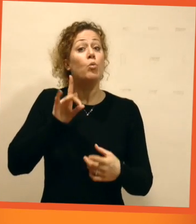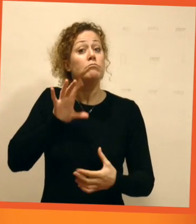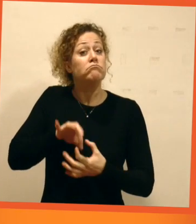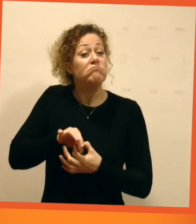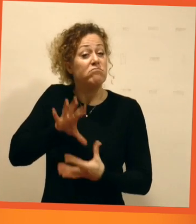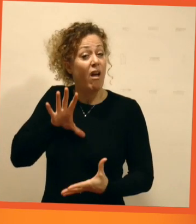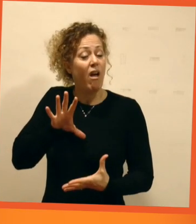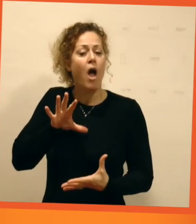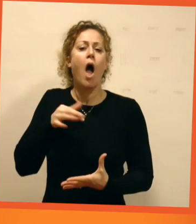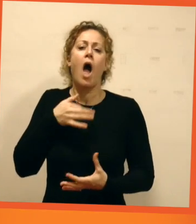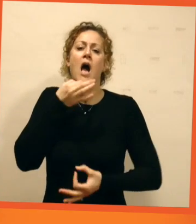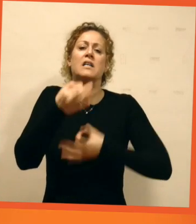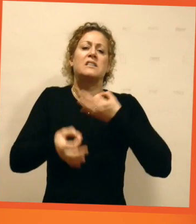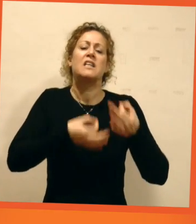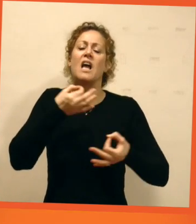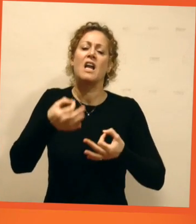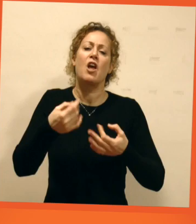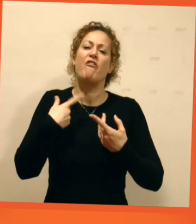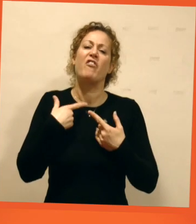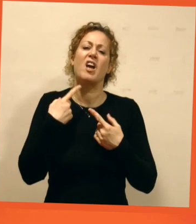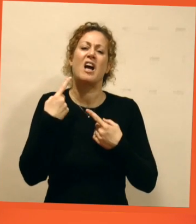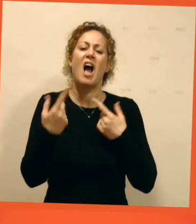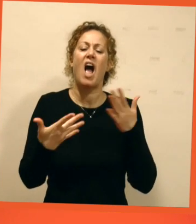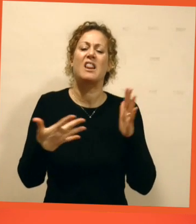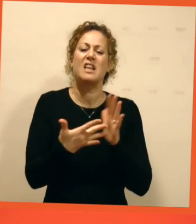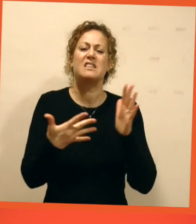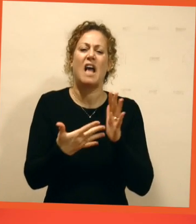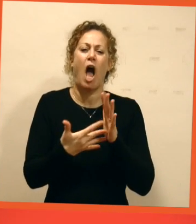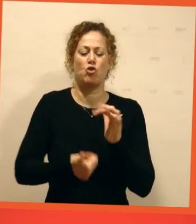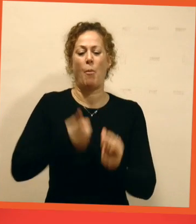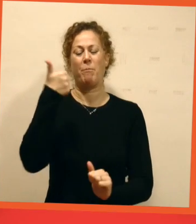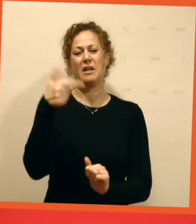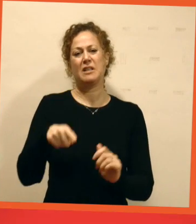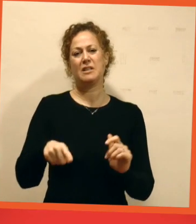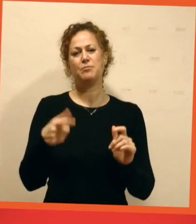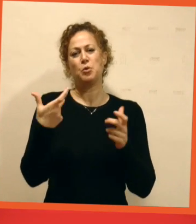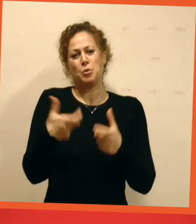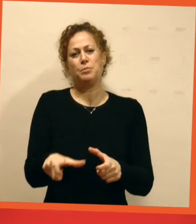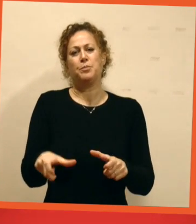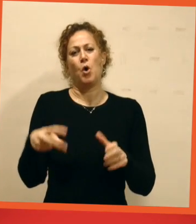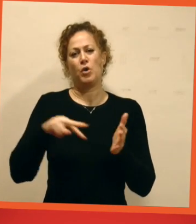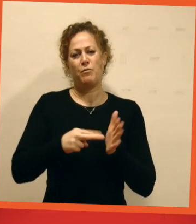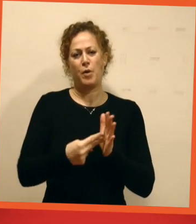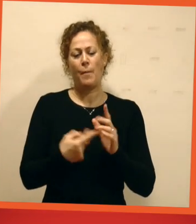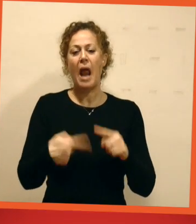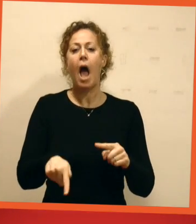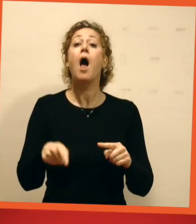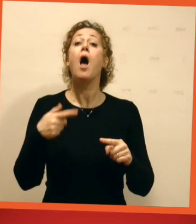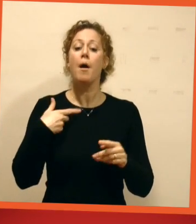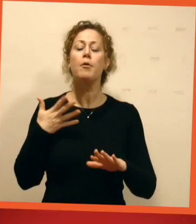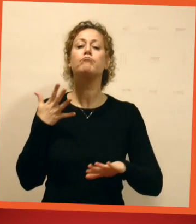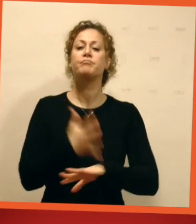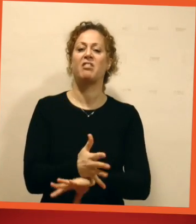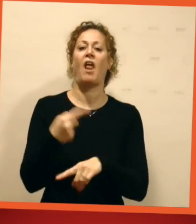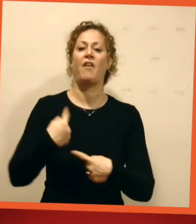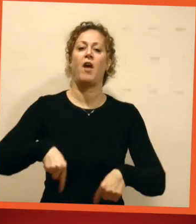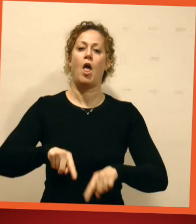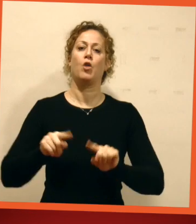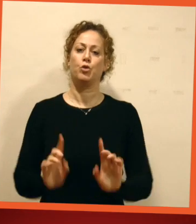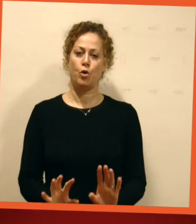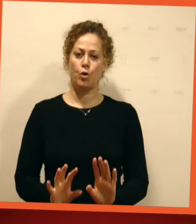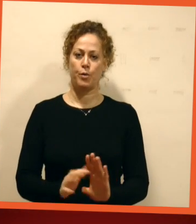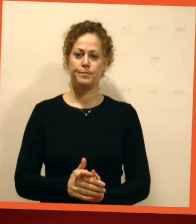che noi vogliamo fare, e in questo campo noi agiamo direttamente. Ecco, attenzione, che poi si